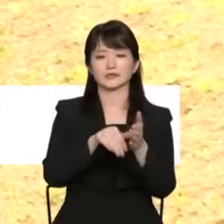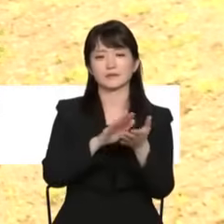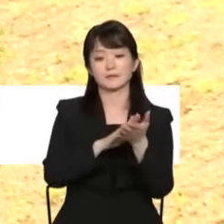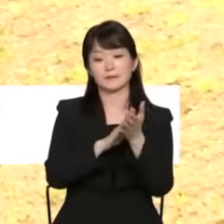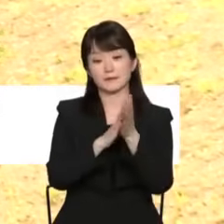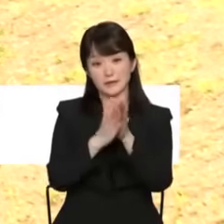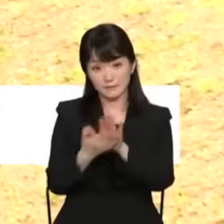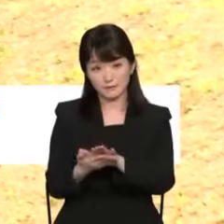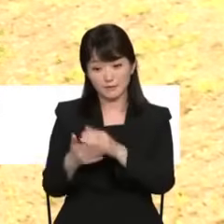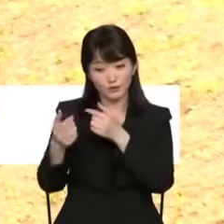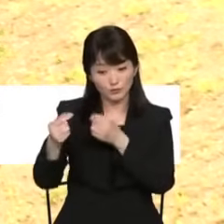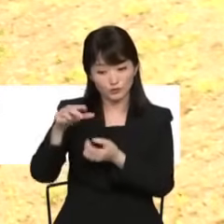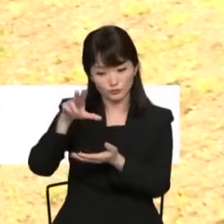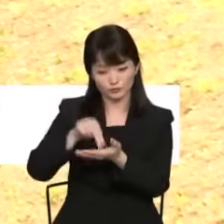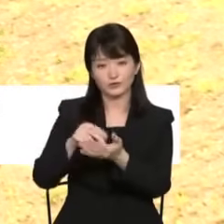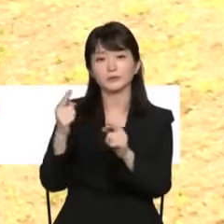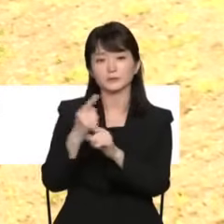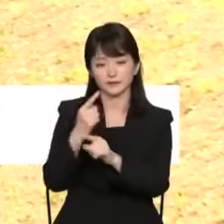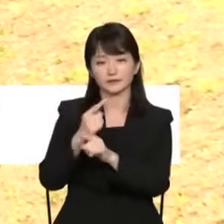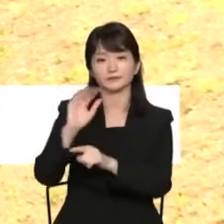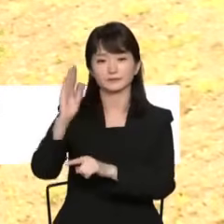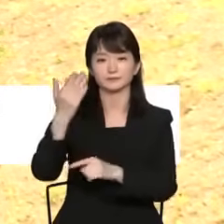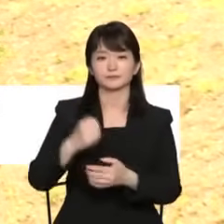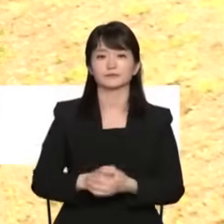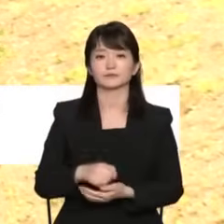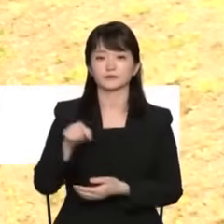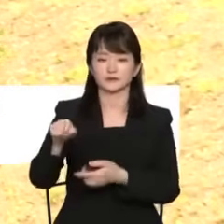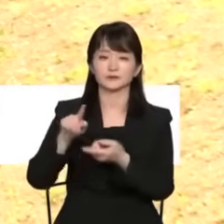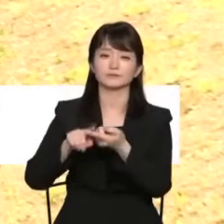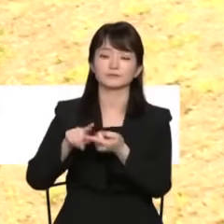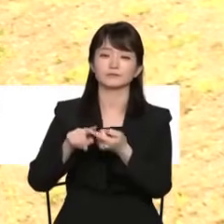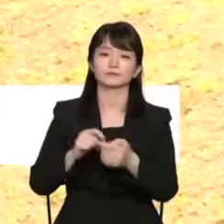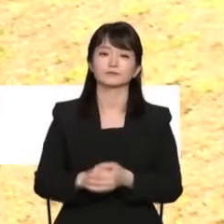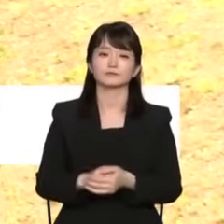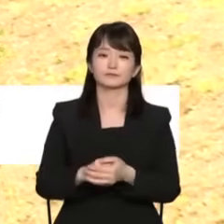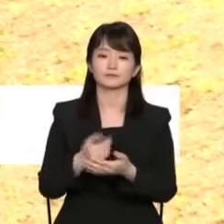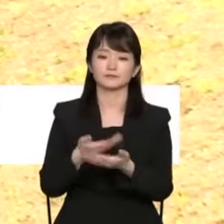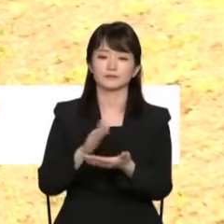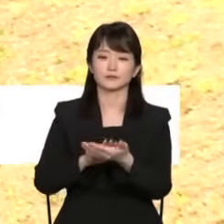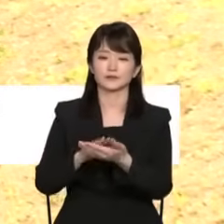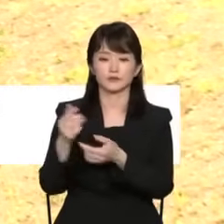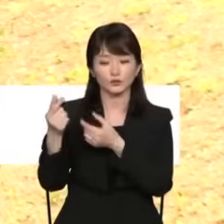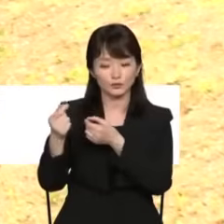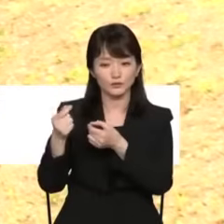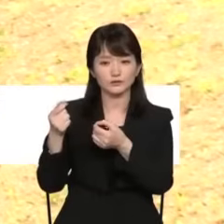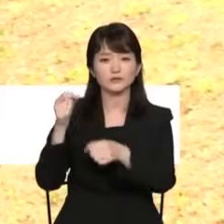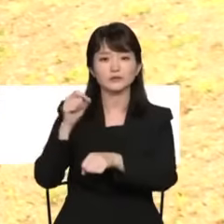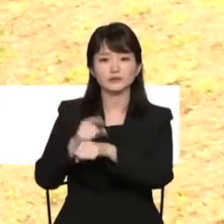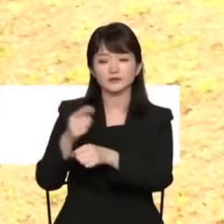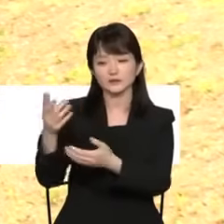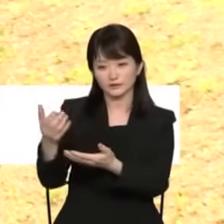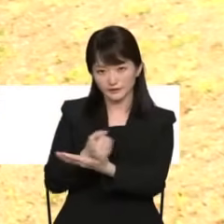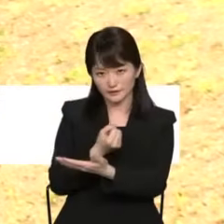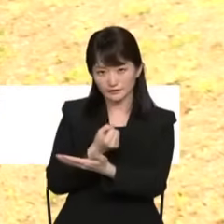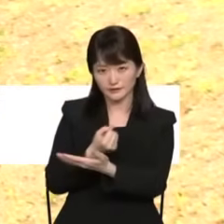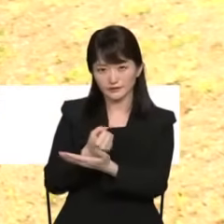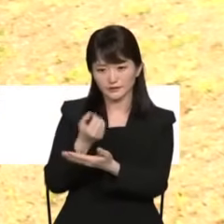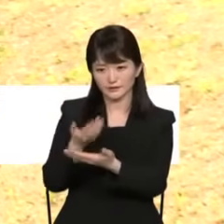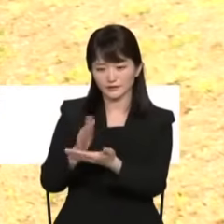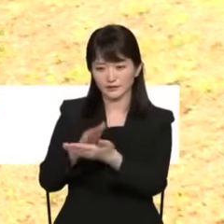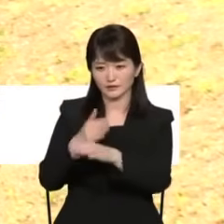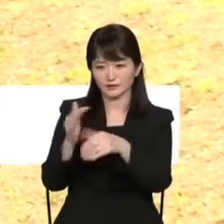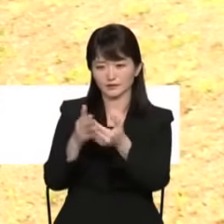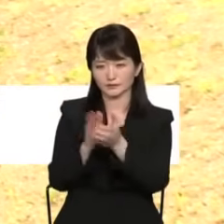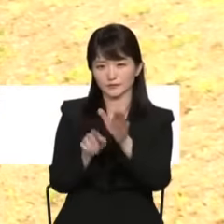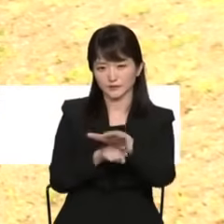가지고 보수의 아젠다도 조금씩 변해야 된다는 생각이고 그 길에 있어 가지고 개혁 보수적 성향을 가진 저희 개혁신당이